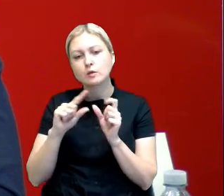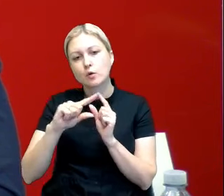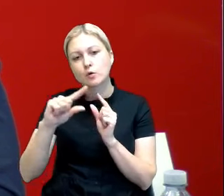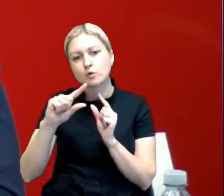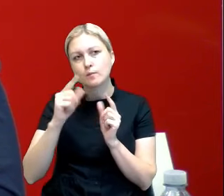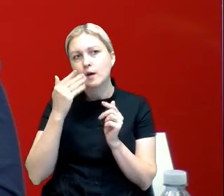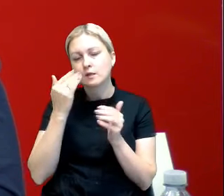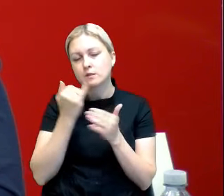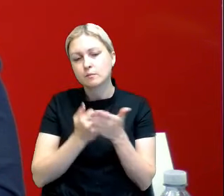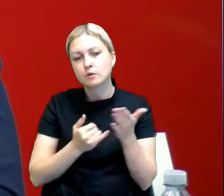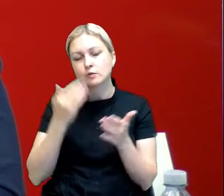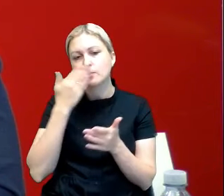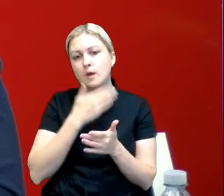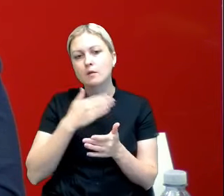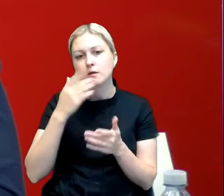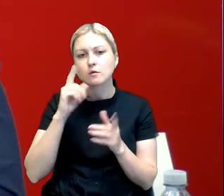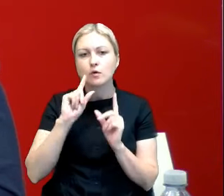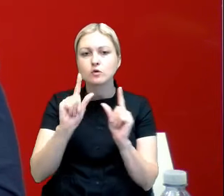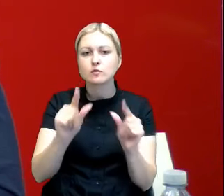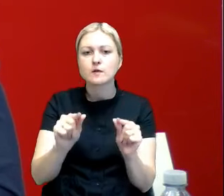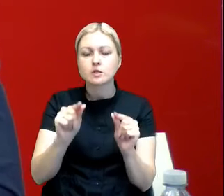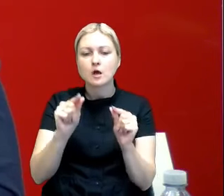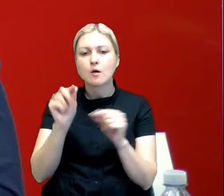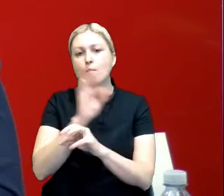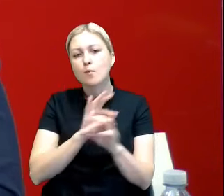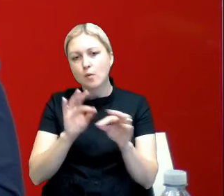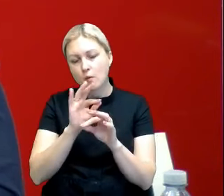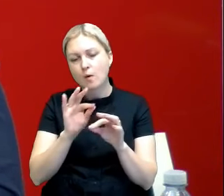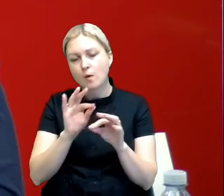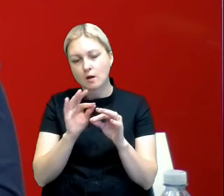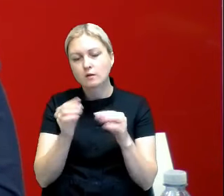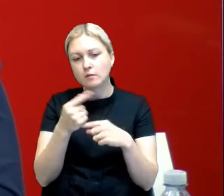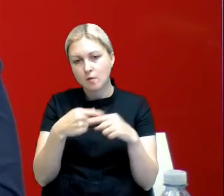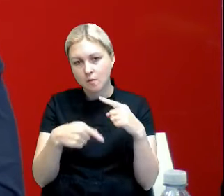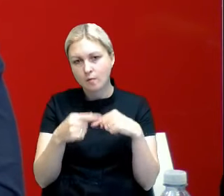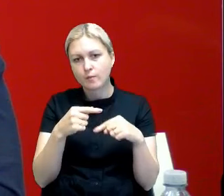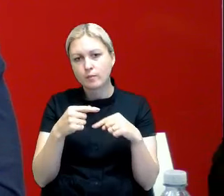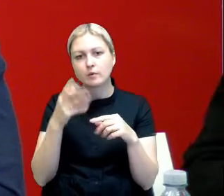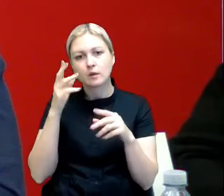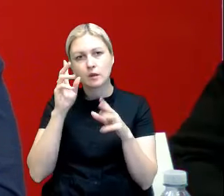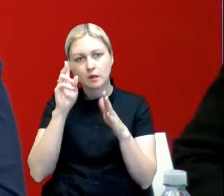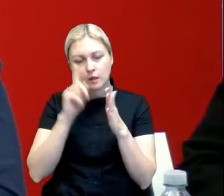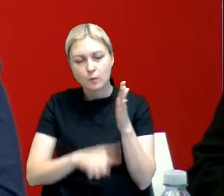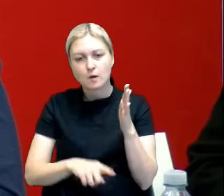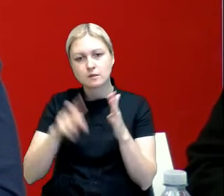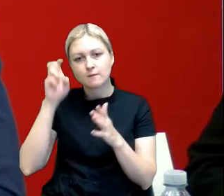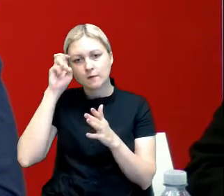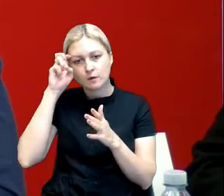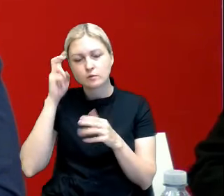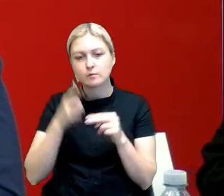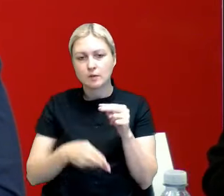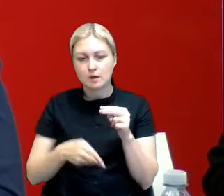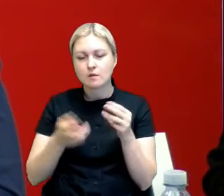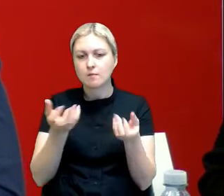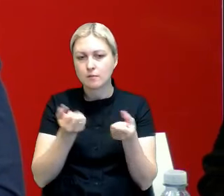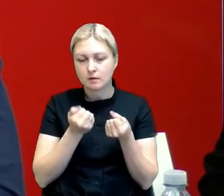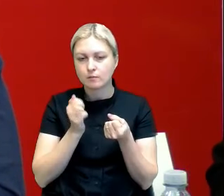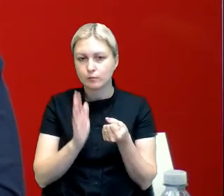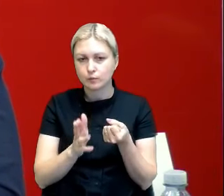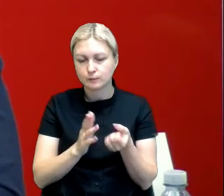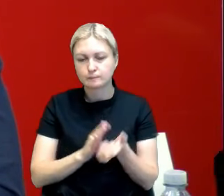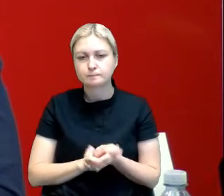pietinio išvažiavimo projektą ir tikiuosi kad vyriausybė tokį sprendimą priims dėl skaidrumo šio projekto